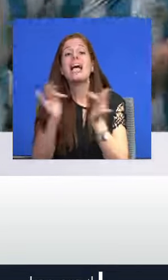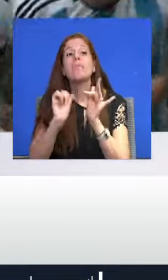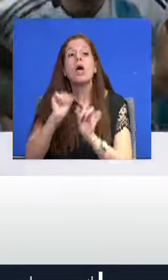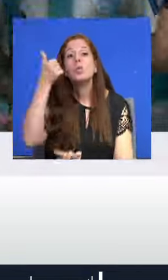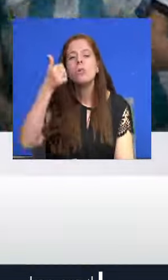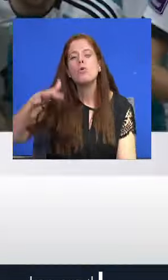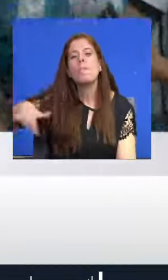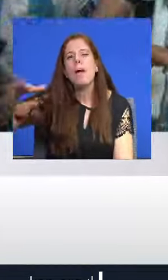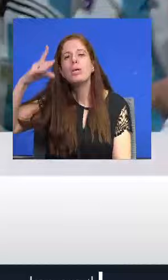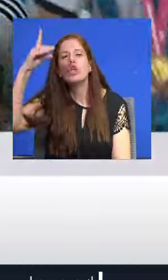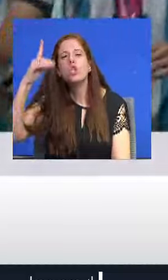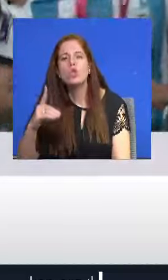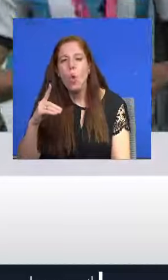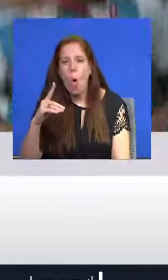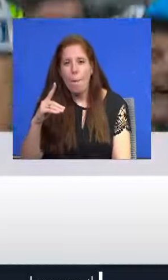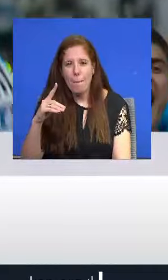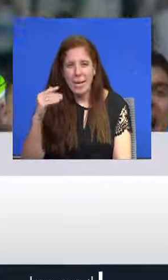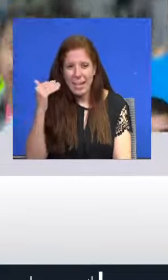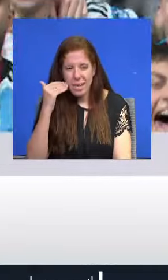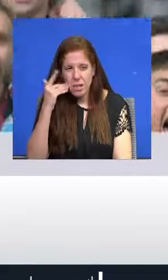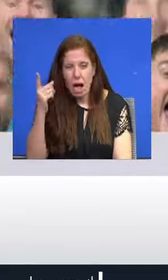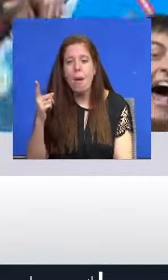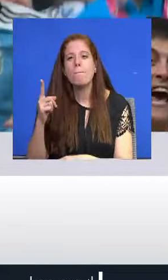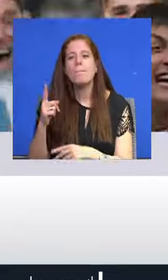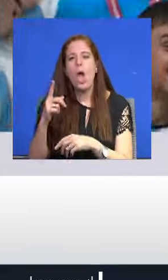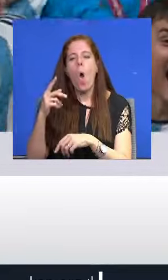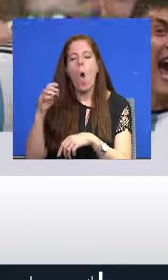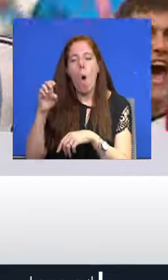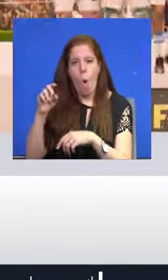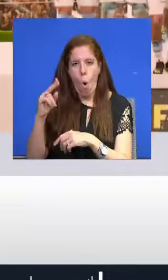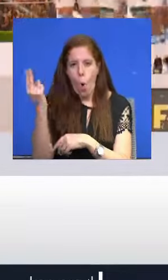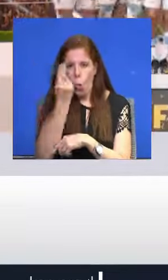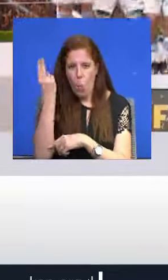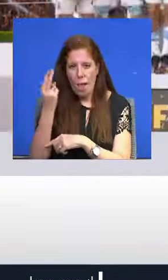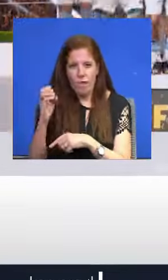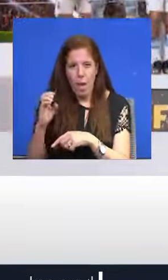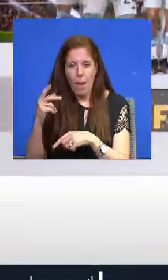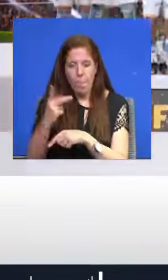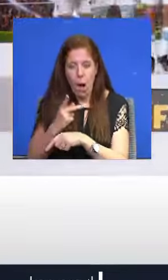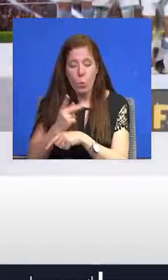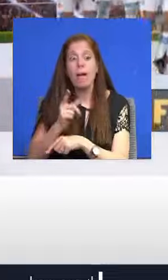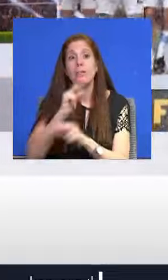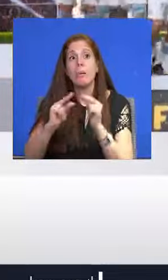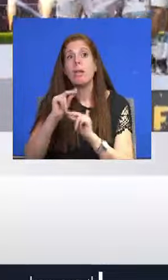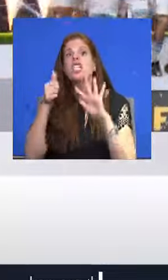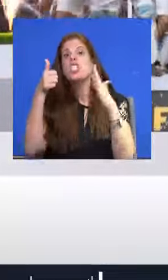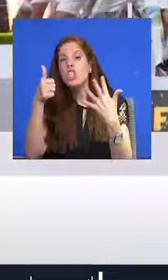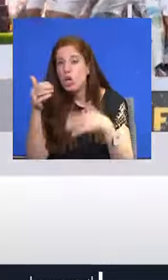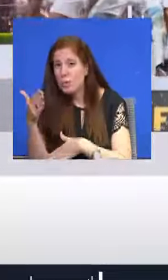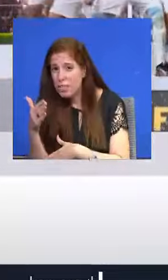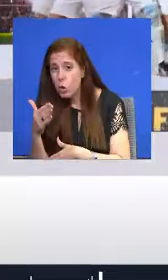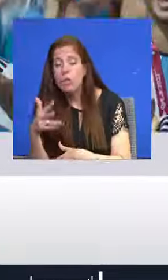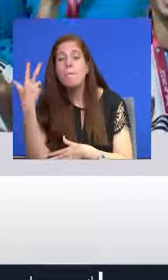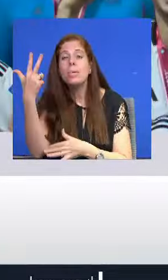ביבשת דרום אמריקה, בארגנטינה, אורוגוואי ופרגוואי. אז אנחנו מדברים על מונדיאל שיערך בשש מדינות, בשלוש